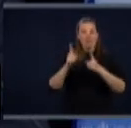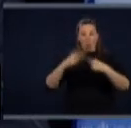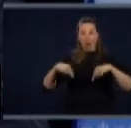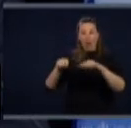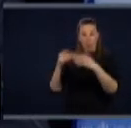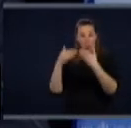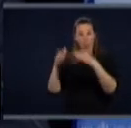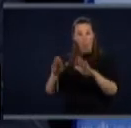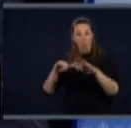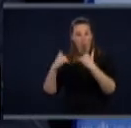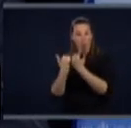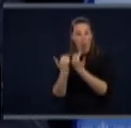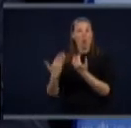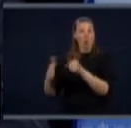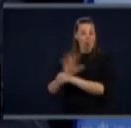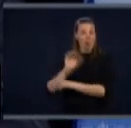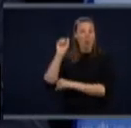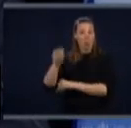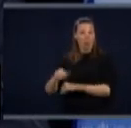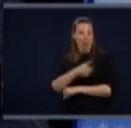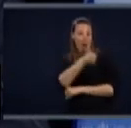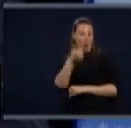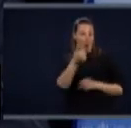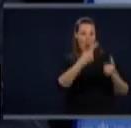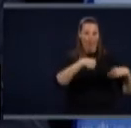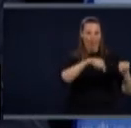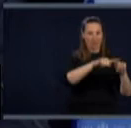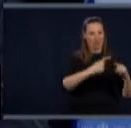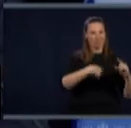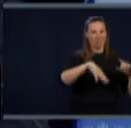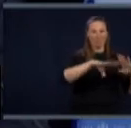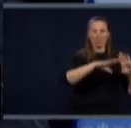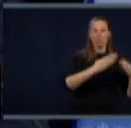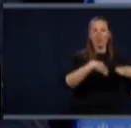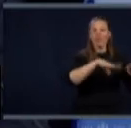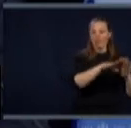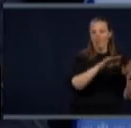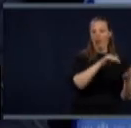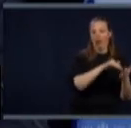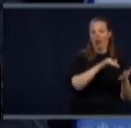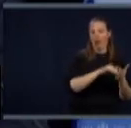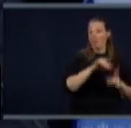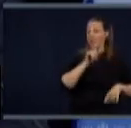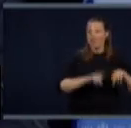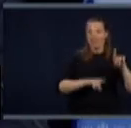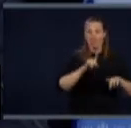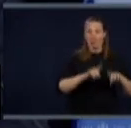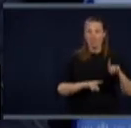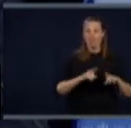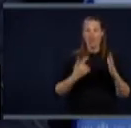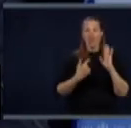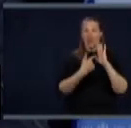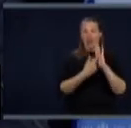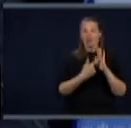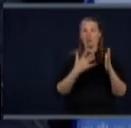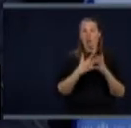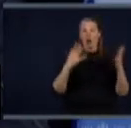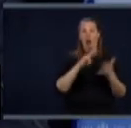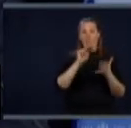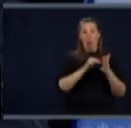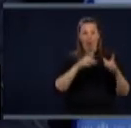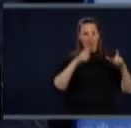se mettre à circuler n'importe où, et particulièrement dans la zone où il y a de la transmission active dans la grande